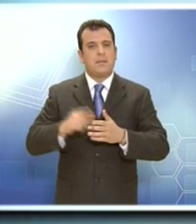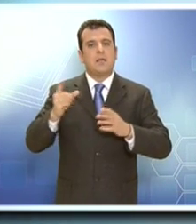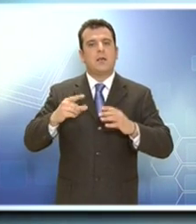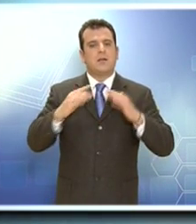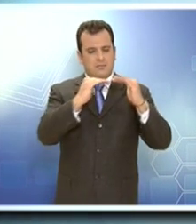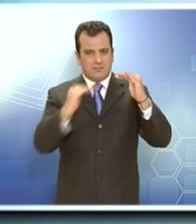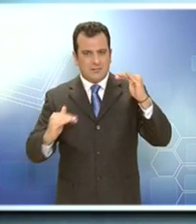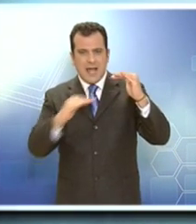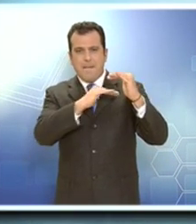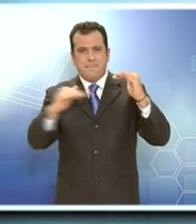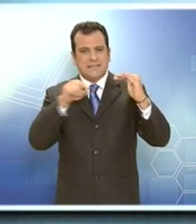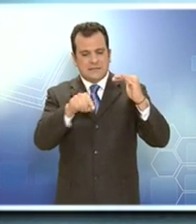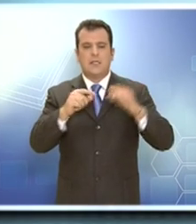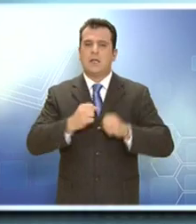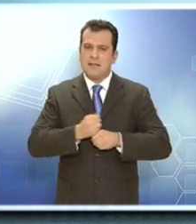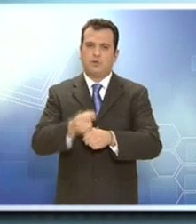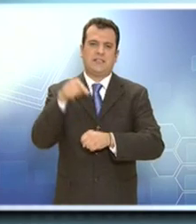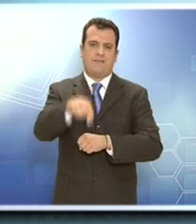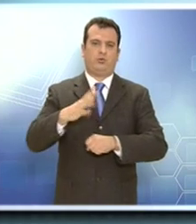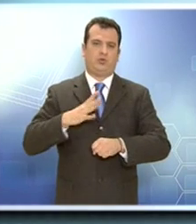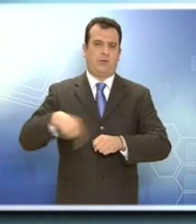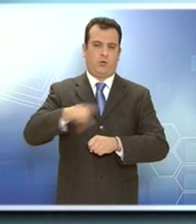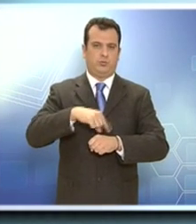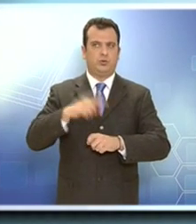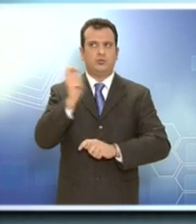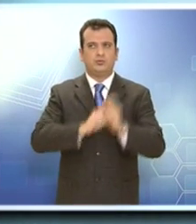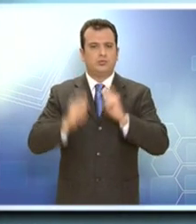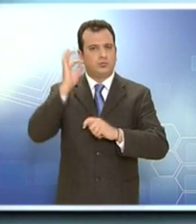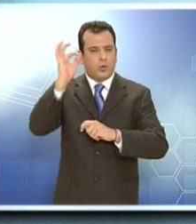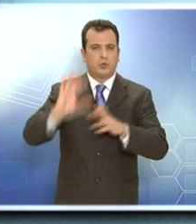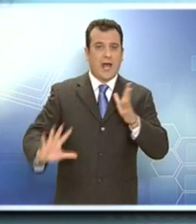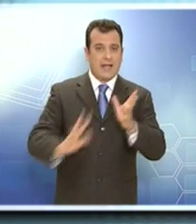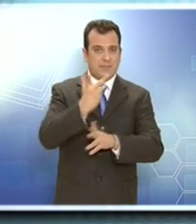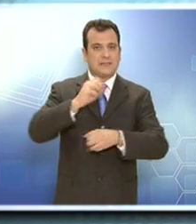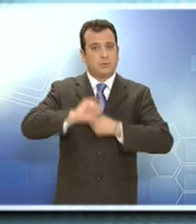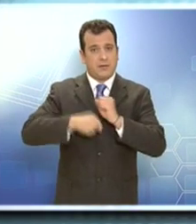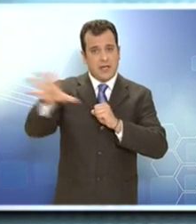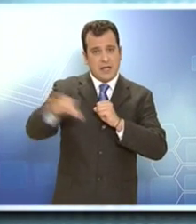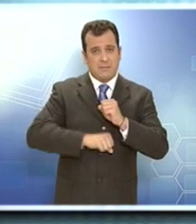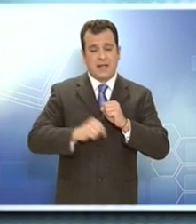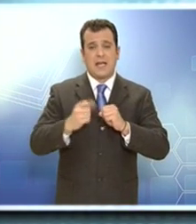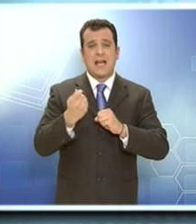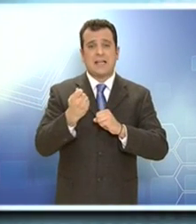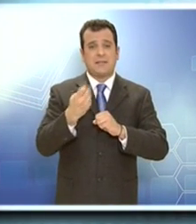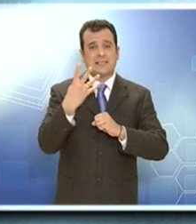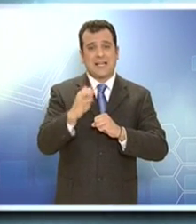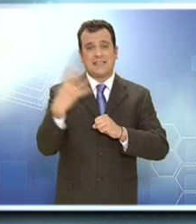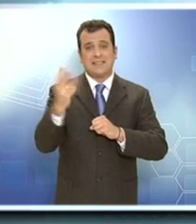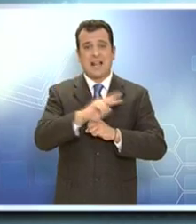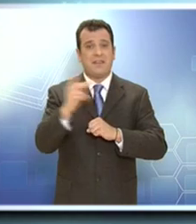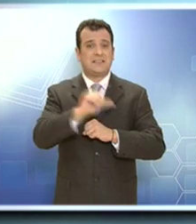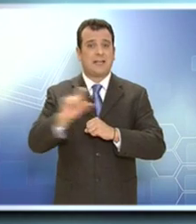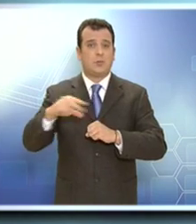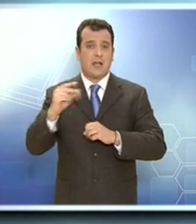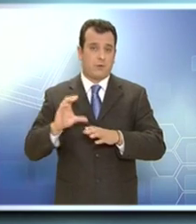τη δημιουργία, την ανάπτυξη. Καταβάλλεται προσπάθεια να πάρουμε ακόμα περισσότερα χρήματα. Συνολικά περίπου 44 δισεκατομμύρια ευρώ θα φτάσουν στην